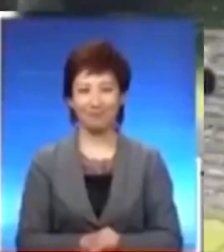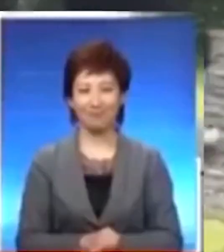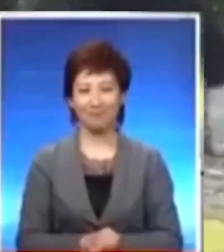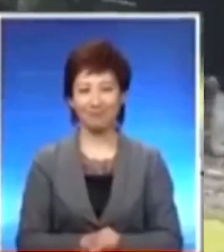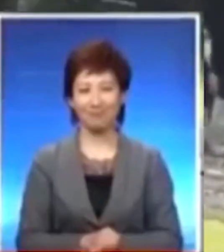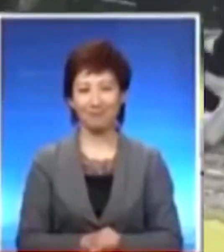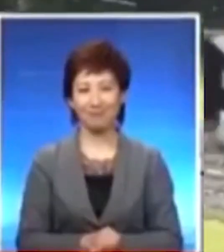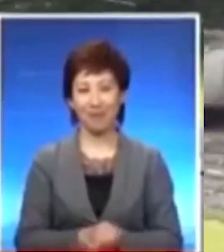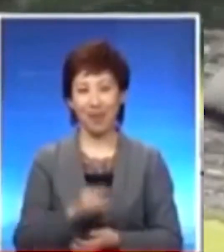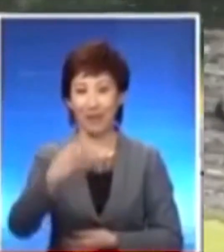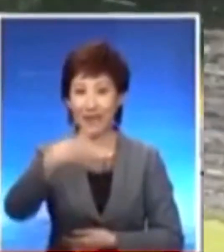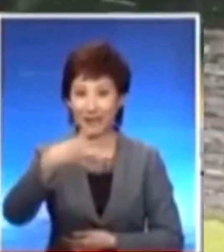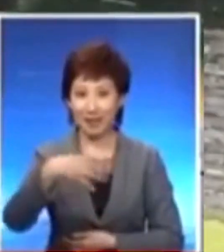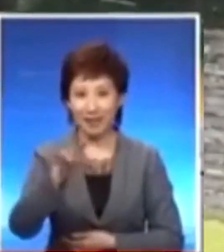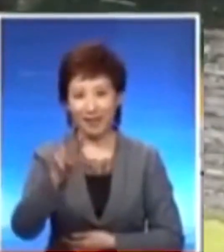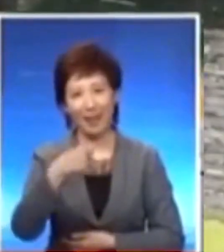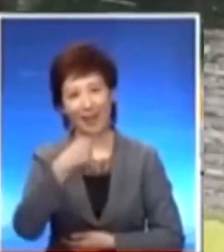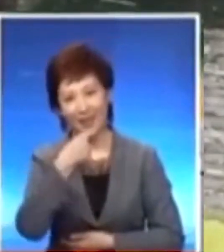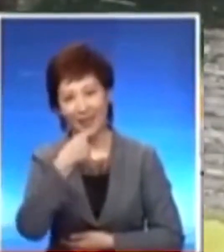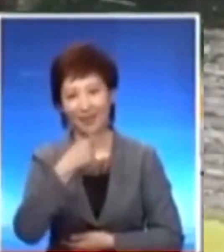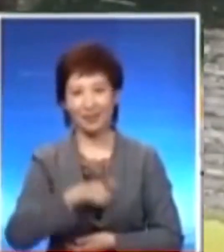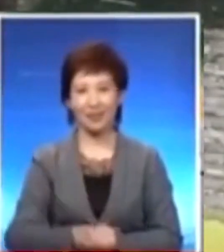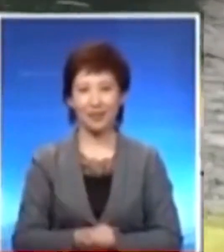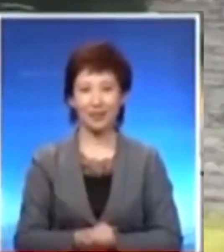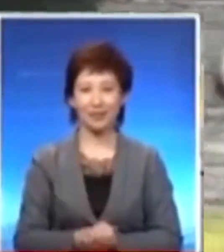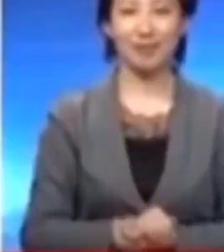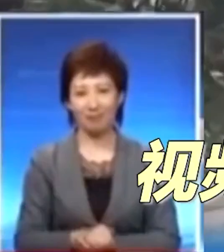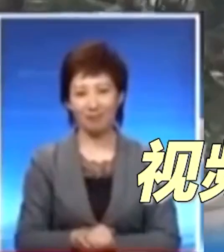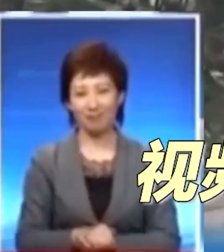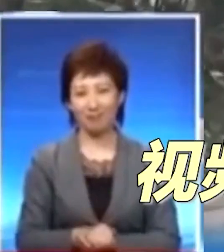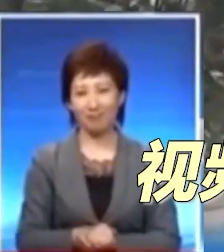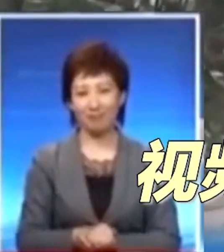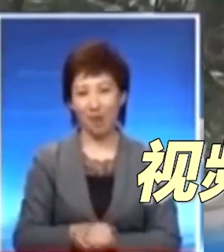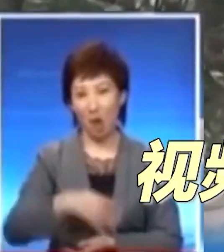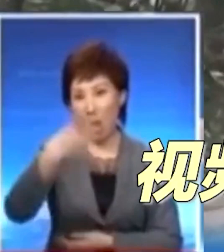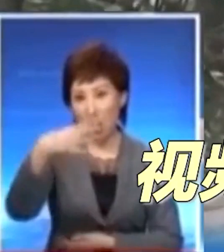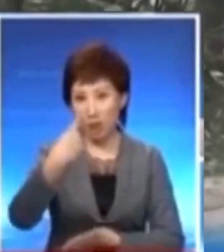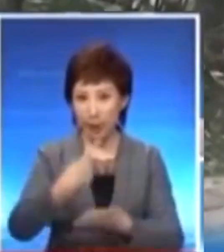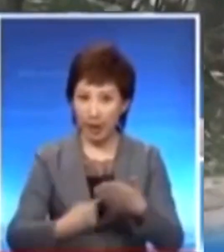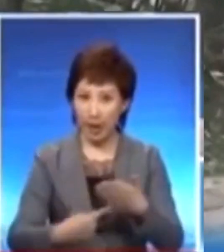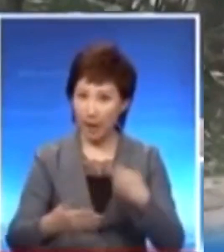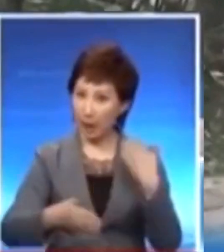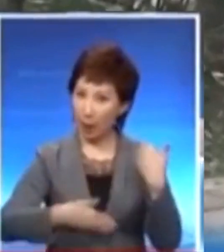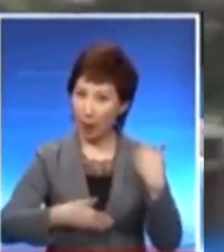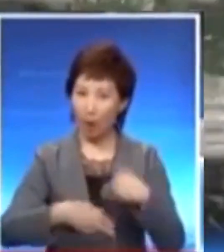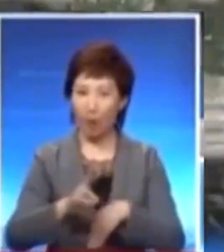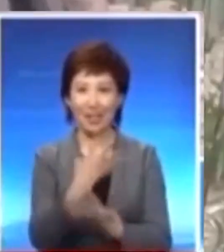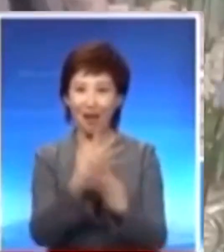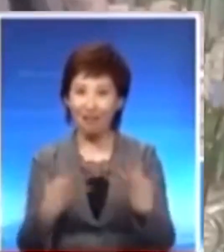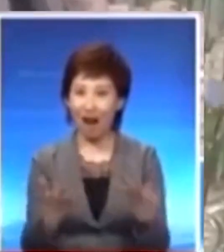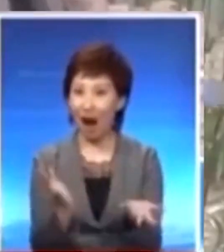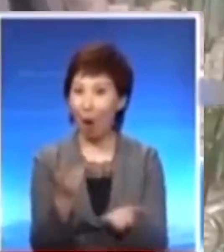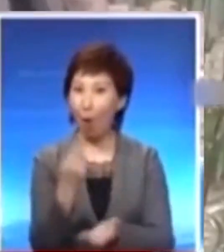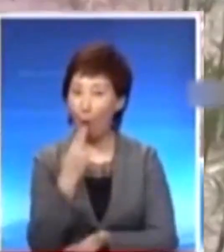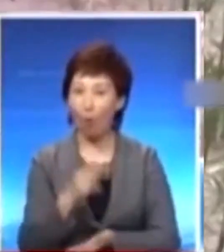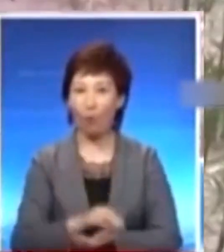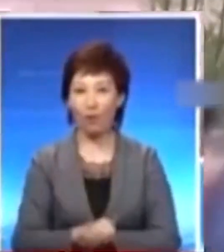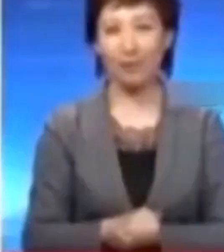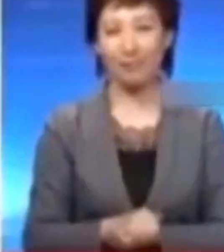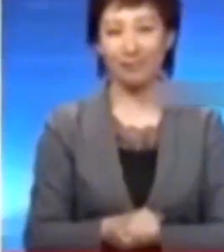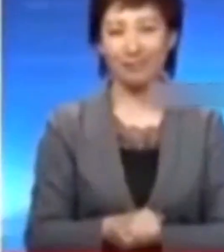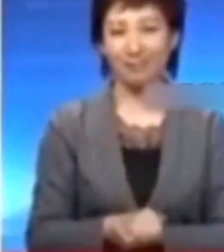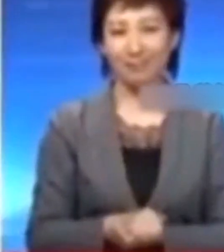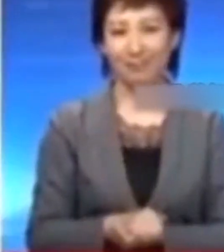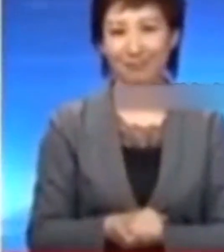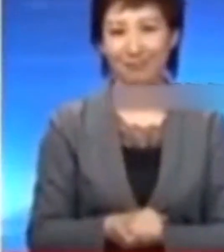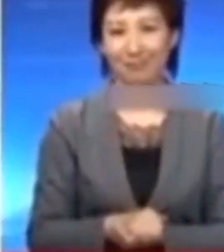还精彩这样的视频真是看一次笑一次看一次笑一天视频里的这个熊猫宝宝名字叫做奇一现在是只知其一不